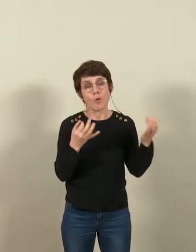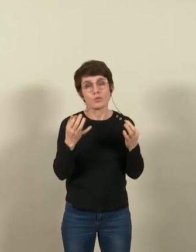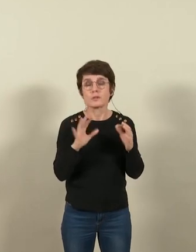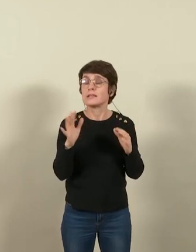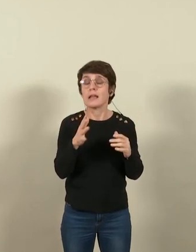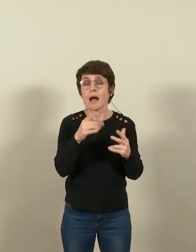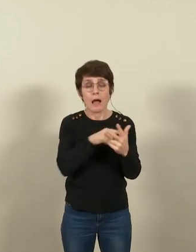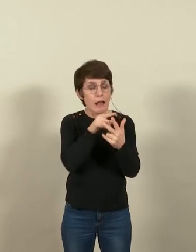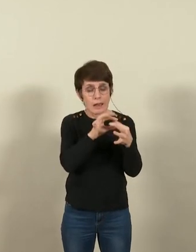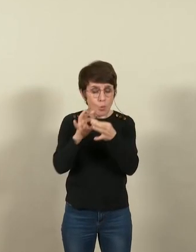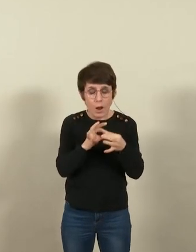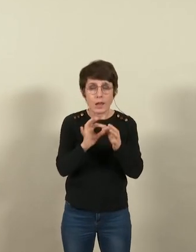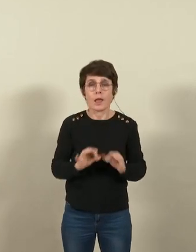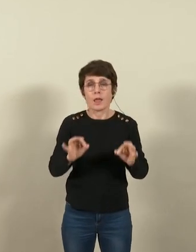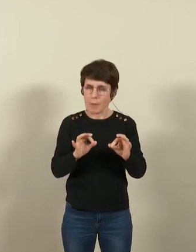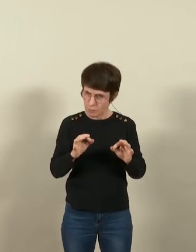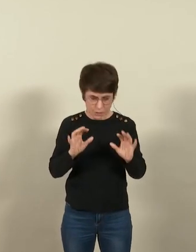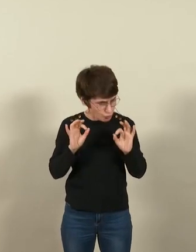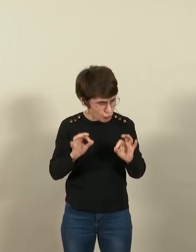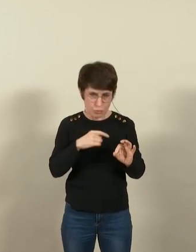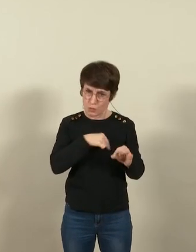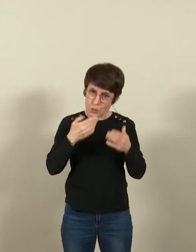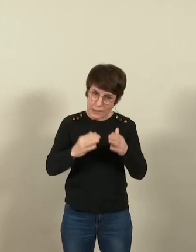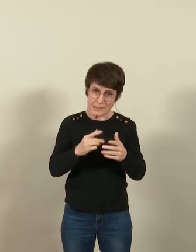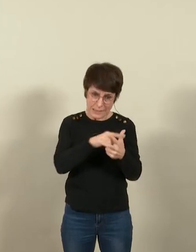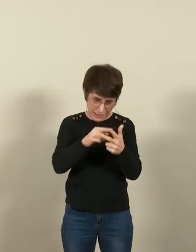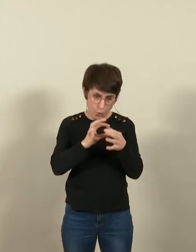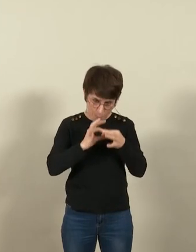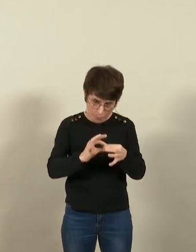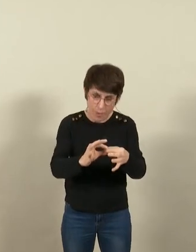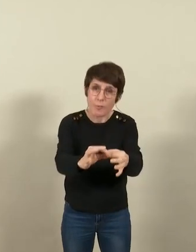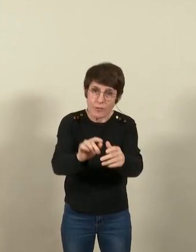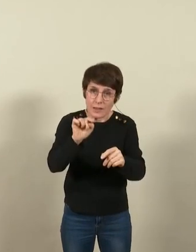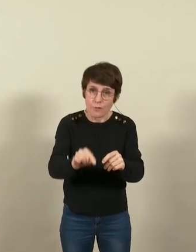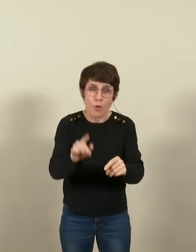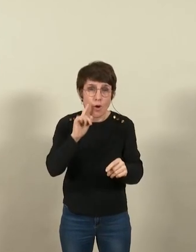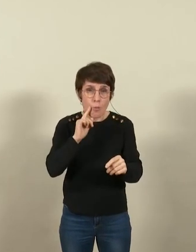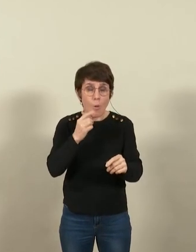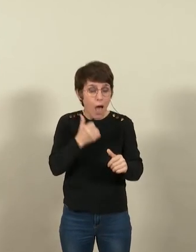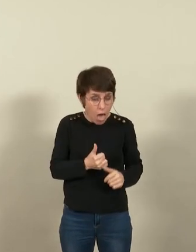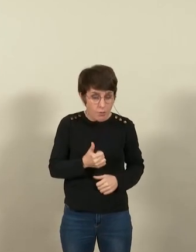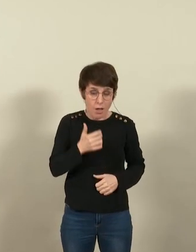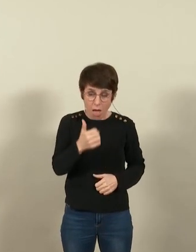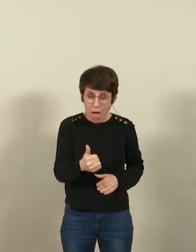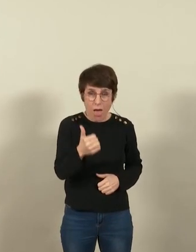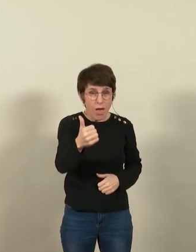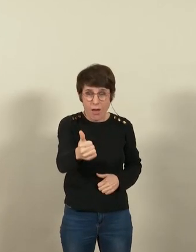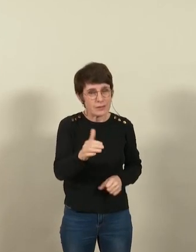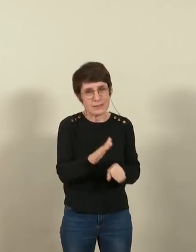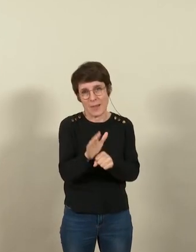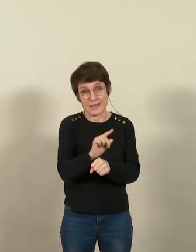lié alors que pourquoi est-ce que nous on a décidé de les présenter comme ça c'est que l'une sans l'autre à notre sens elle n'allait pas aboutir là où on